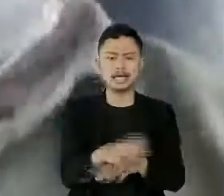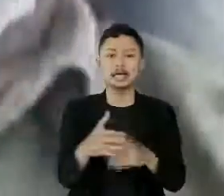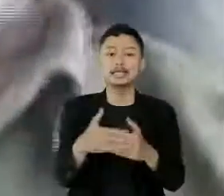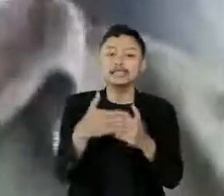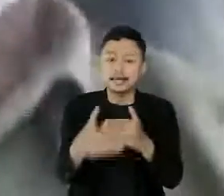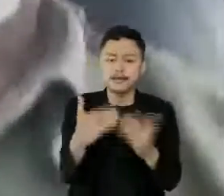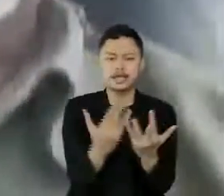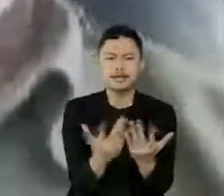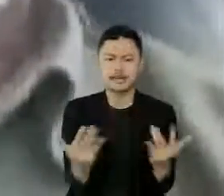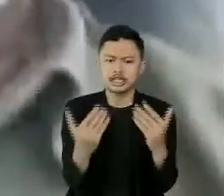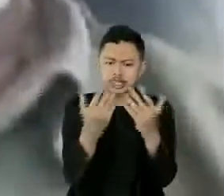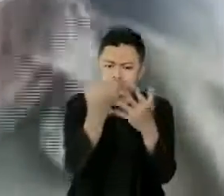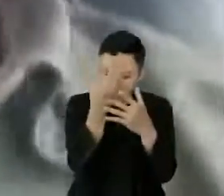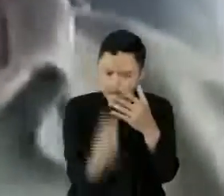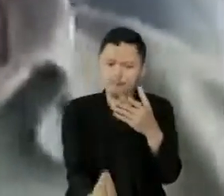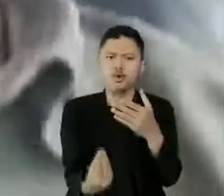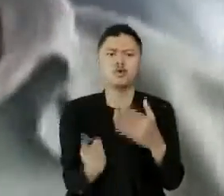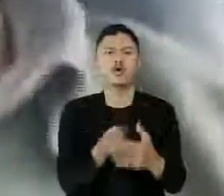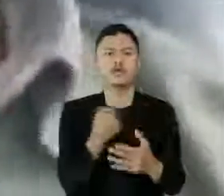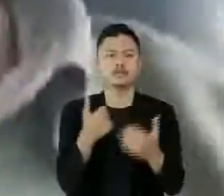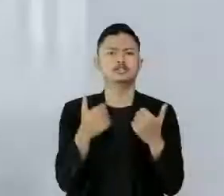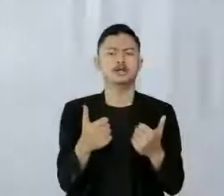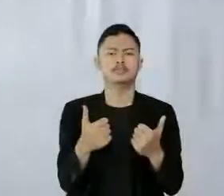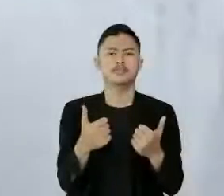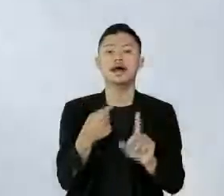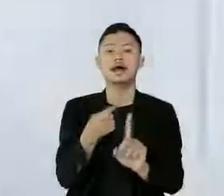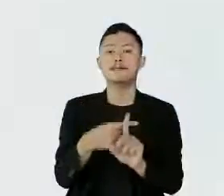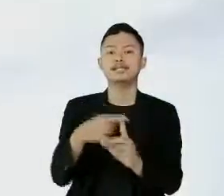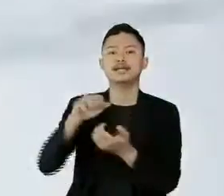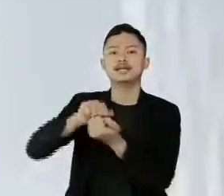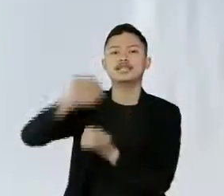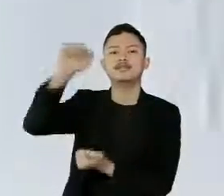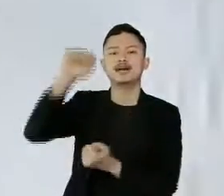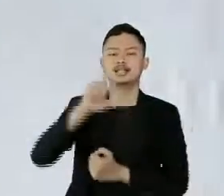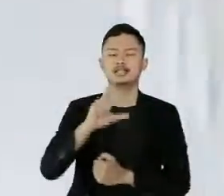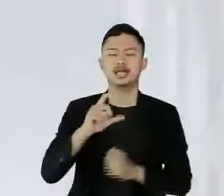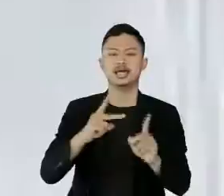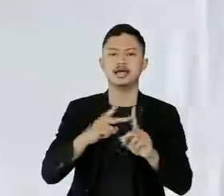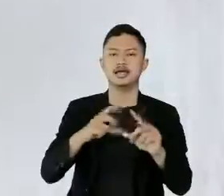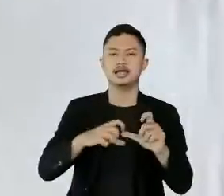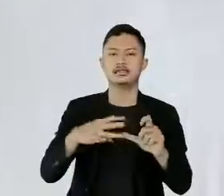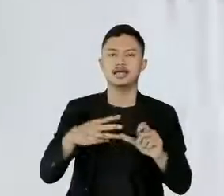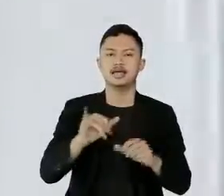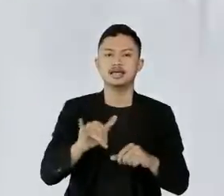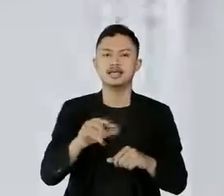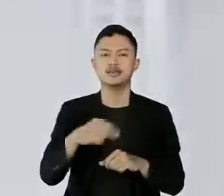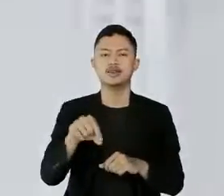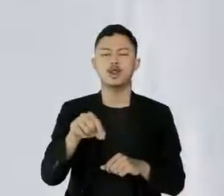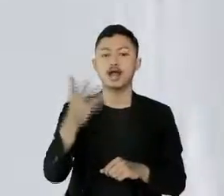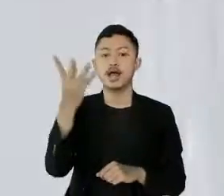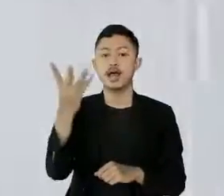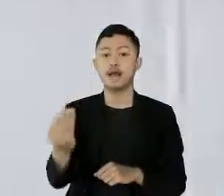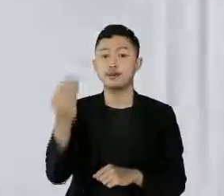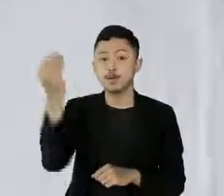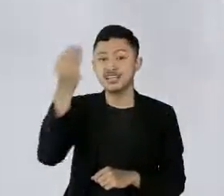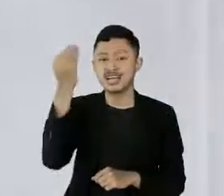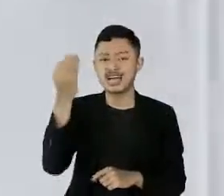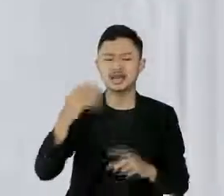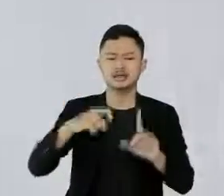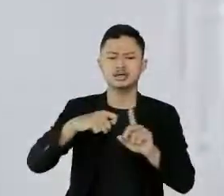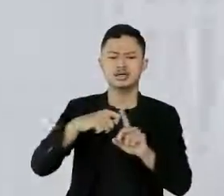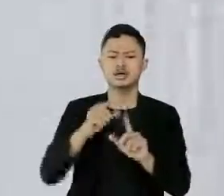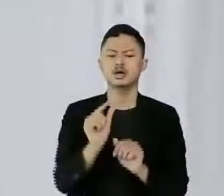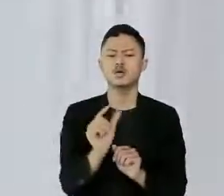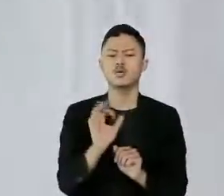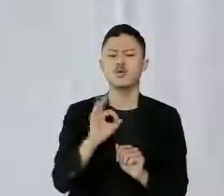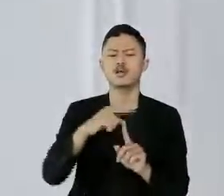di akar rumput. Nah, termasuk di dalamnya tadi sertifikasi CHSE. Memang untuk desa wisata ini kuotanya sangat kecil